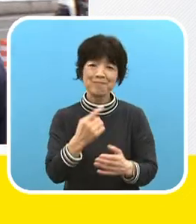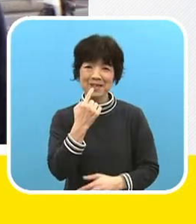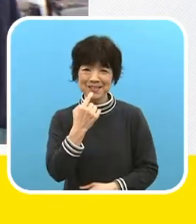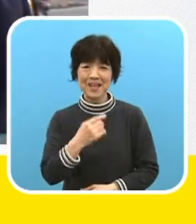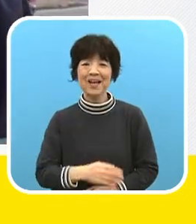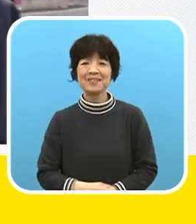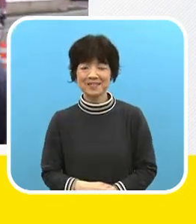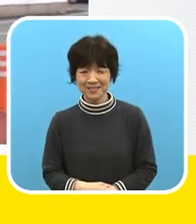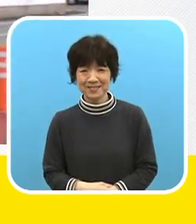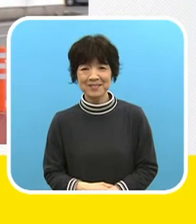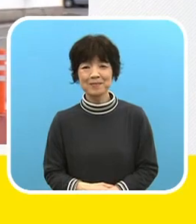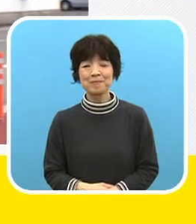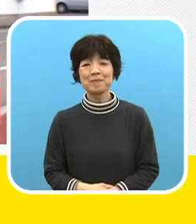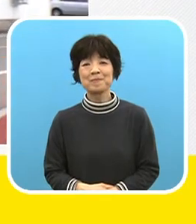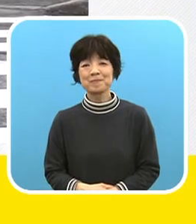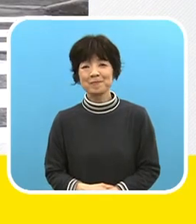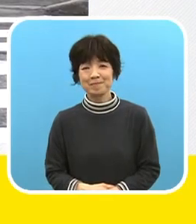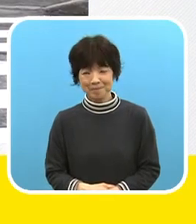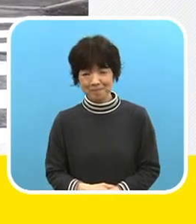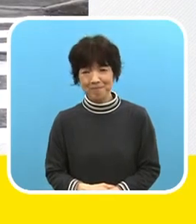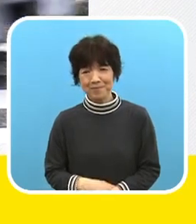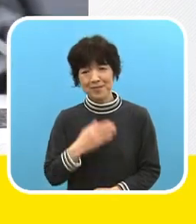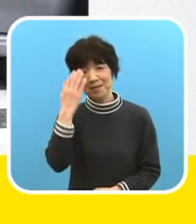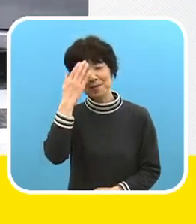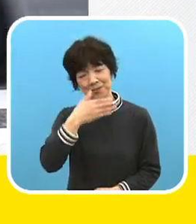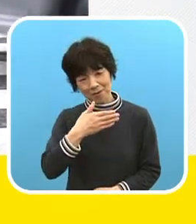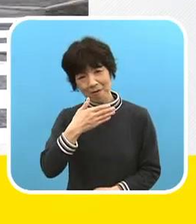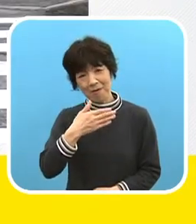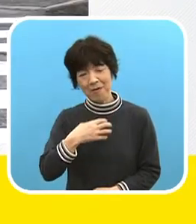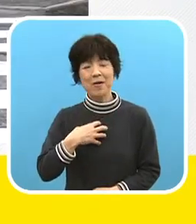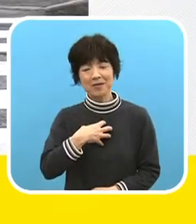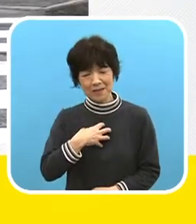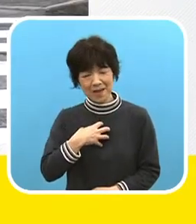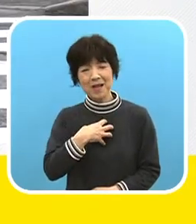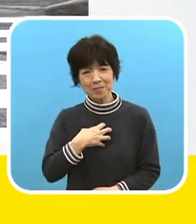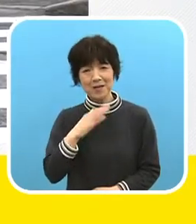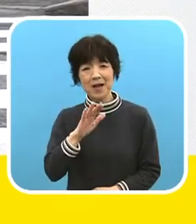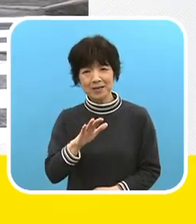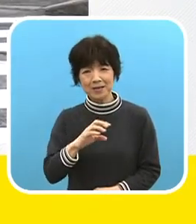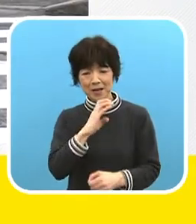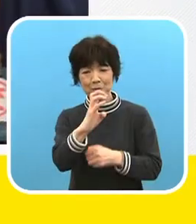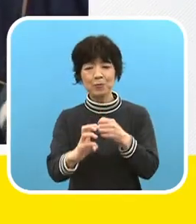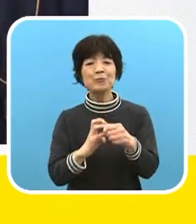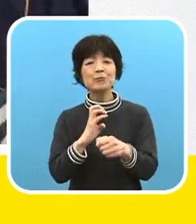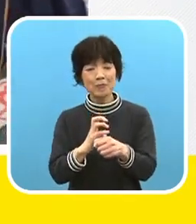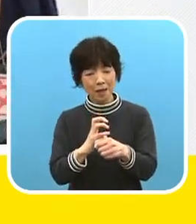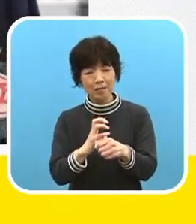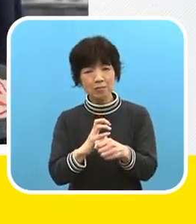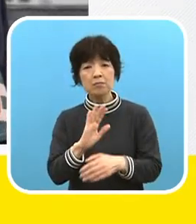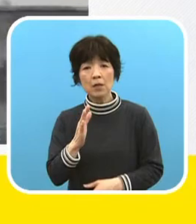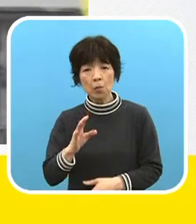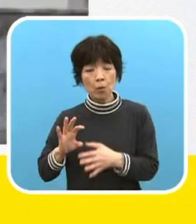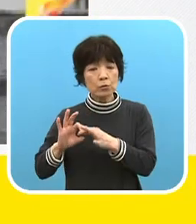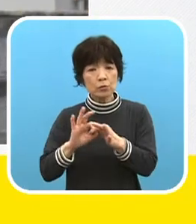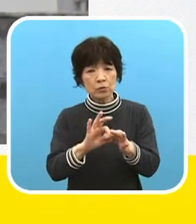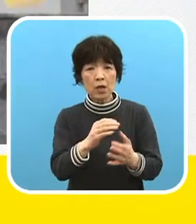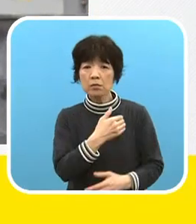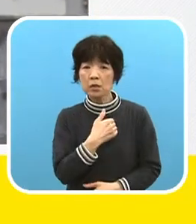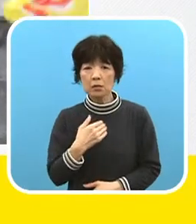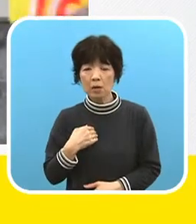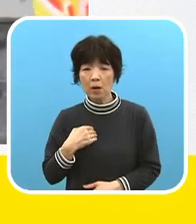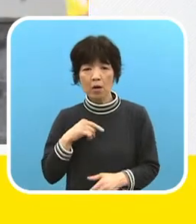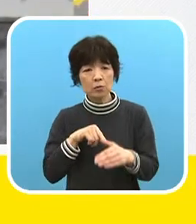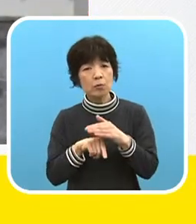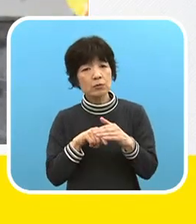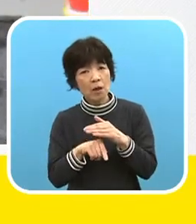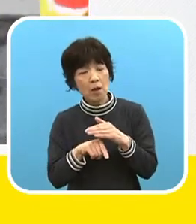ね。はい。 だのか、悩みながらの40年なんだべな。でも続けてこいだのはなんでだ